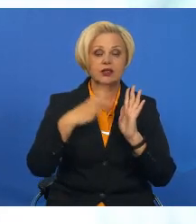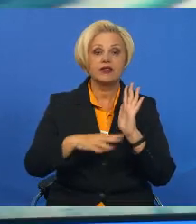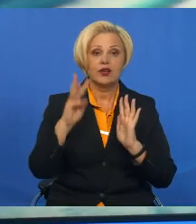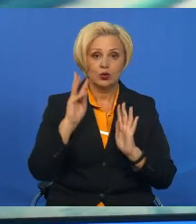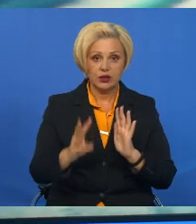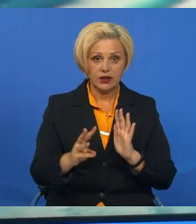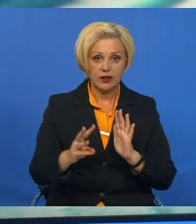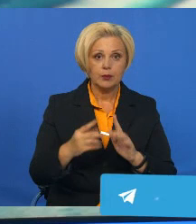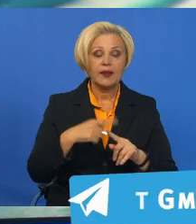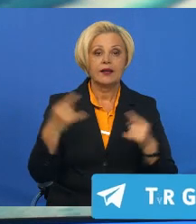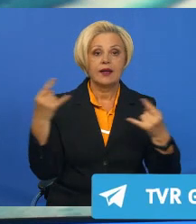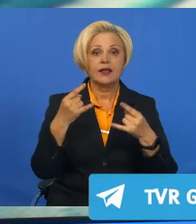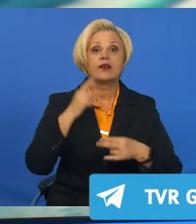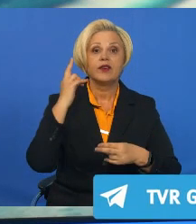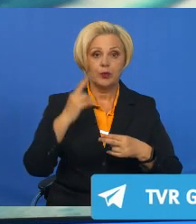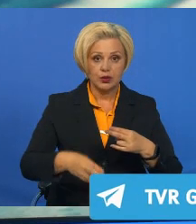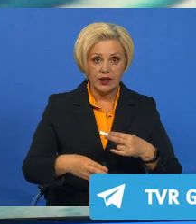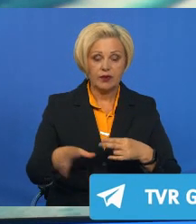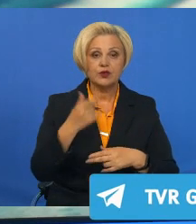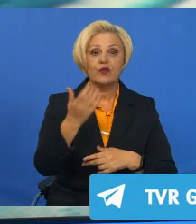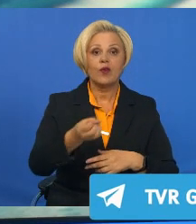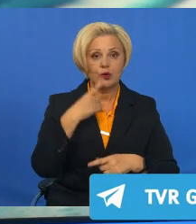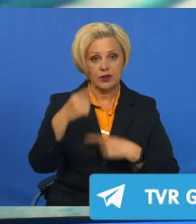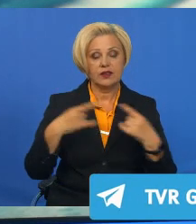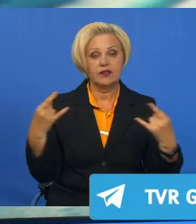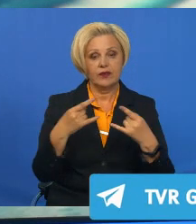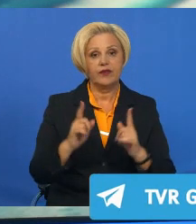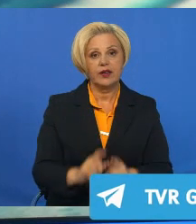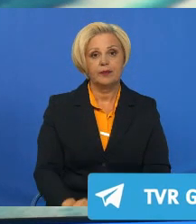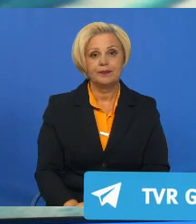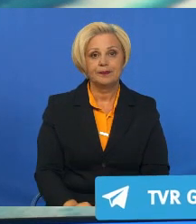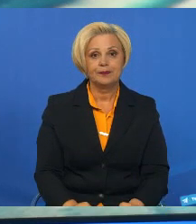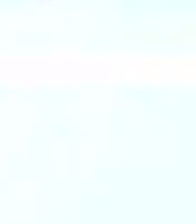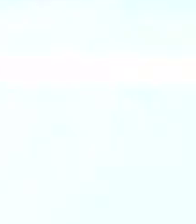33-46-93. На гэтым выпуск завершаны. Усяго добрага і да сустрэчы ў